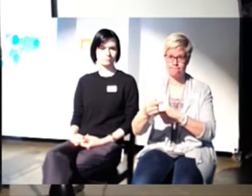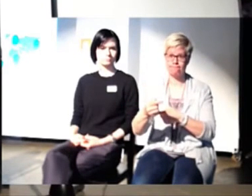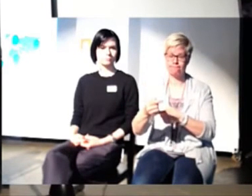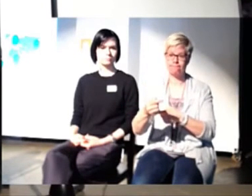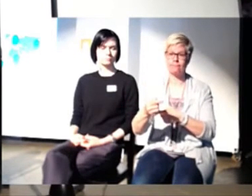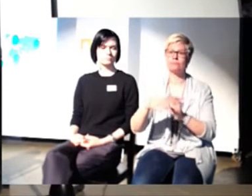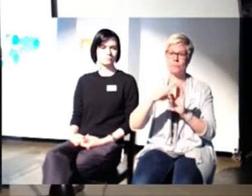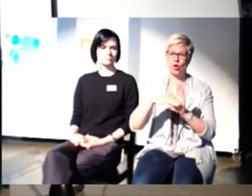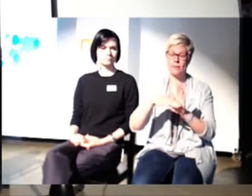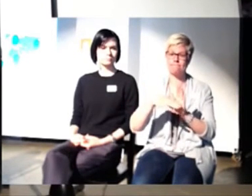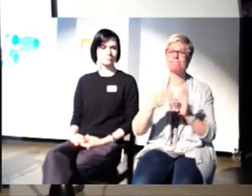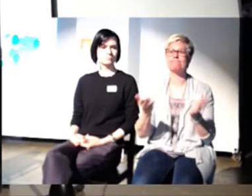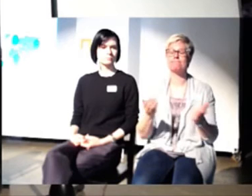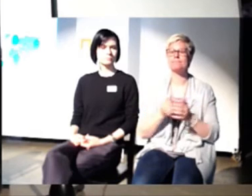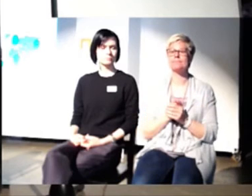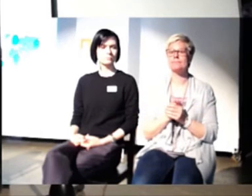ohjelmaa. Ja